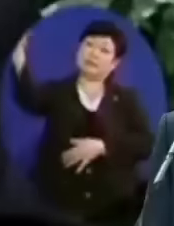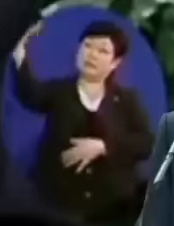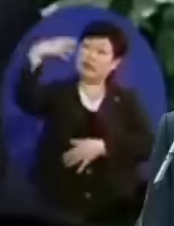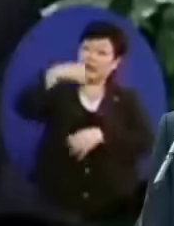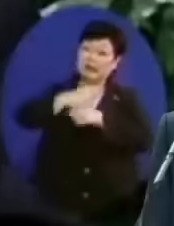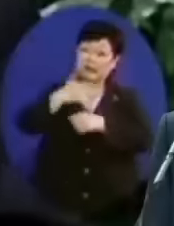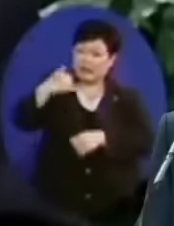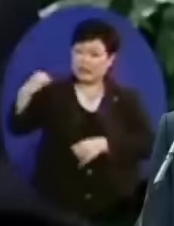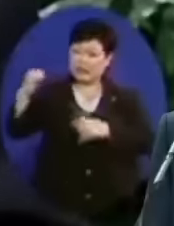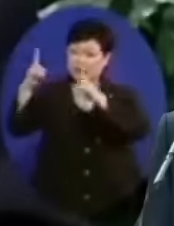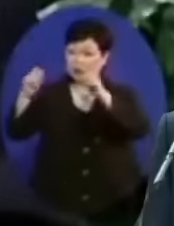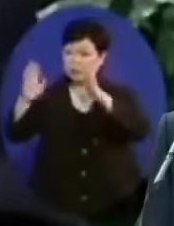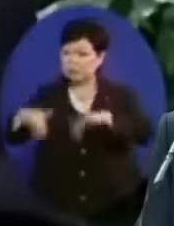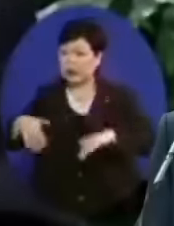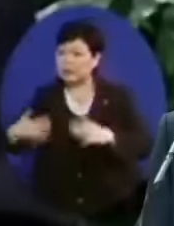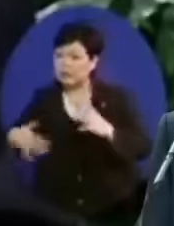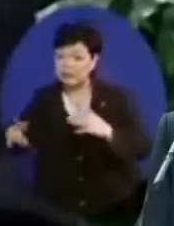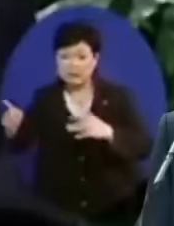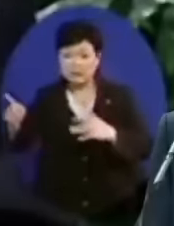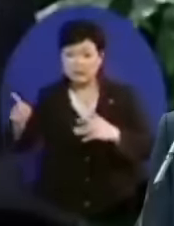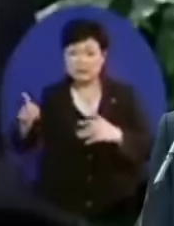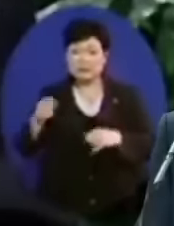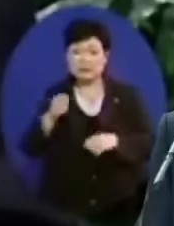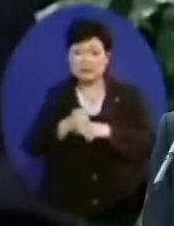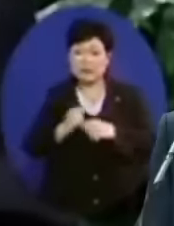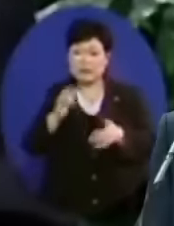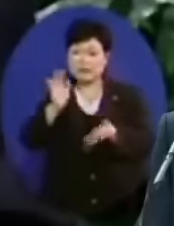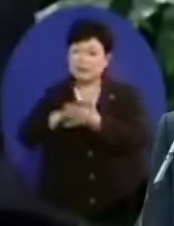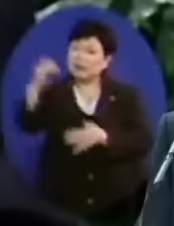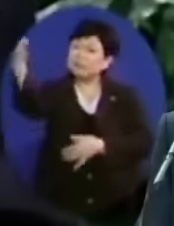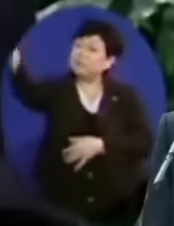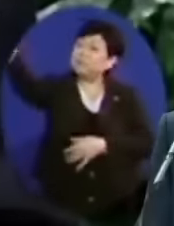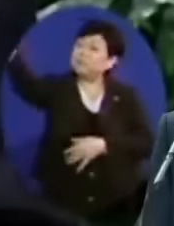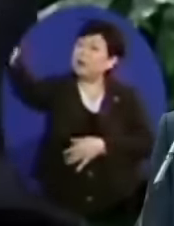니네 성은 무너질 줄 알았는데 안 무너지고 해만 비추어서